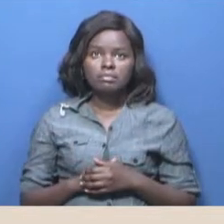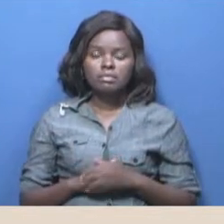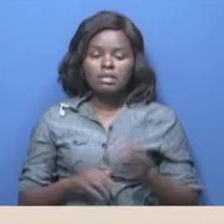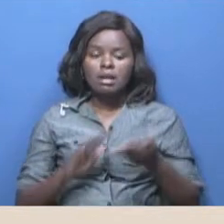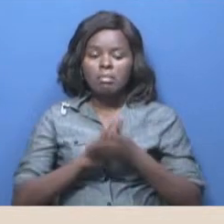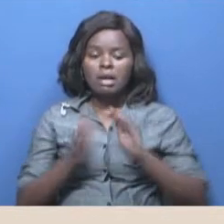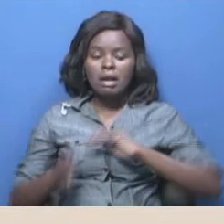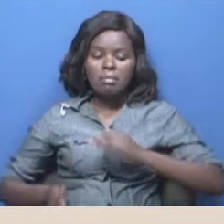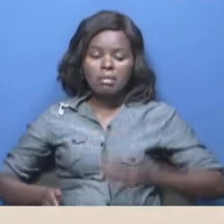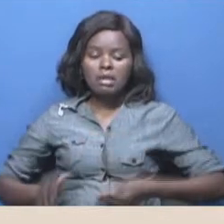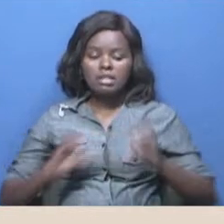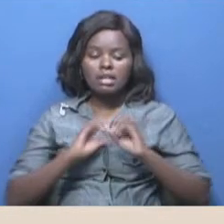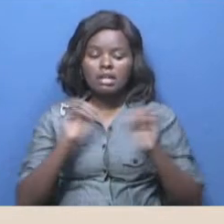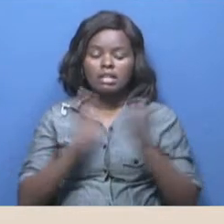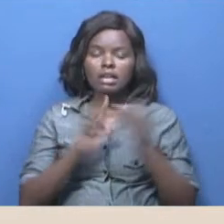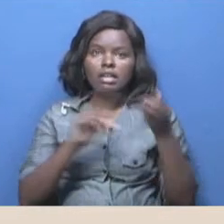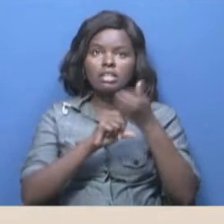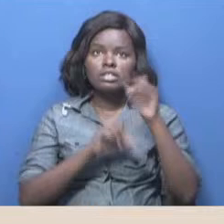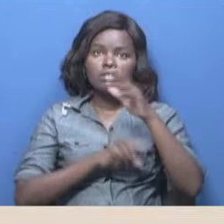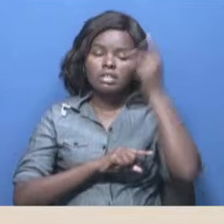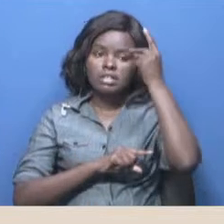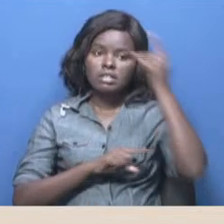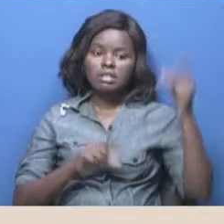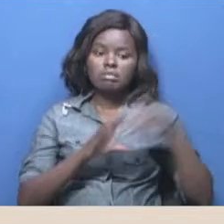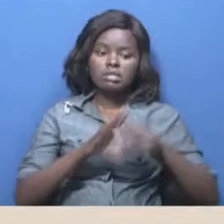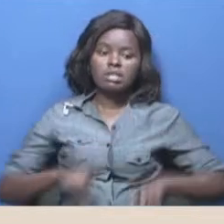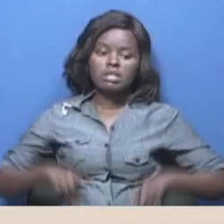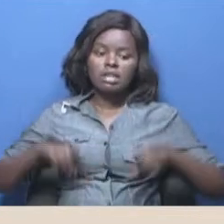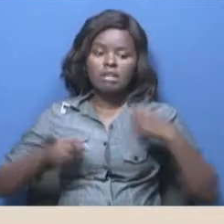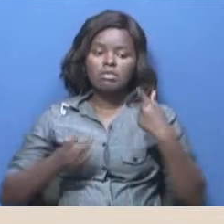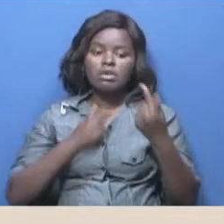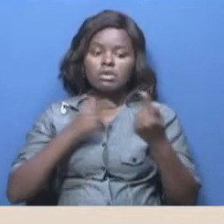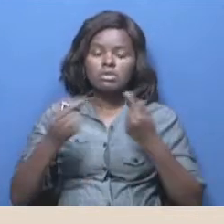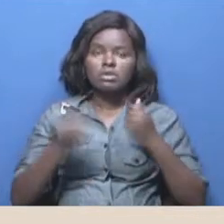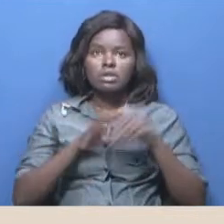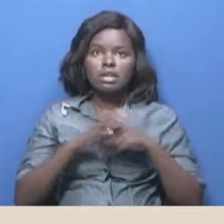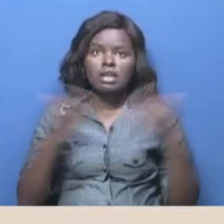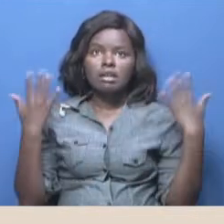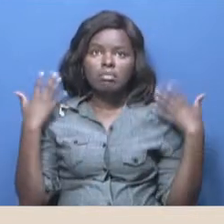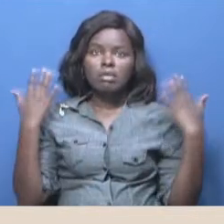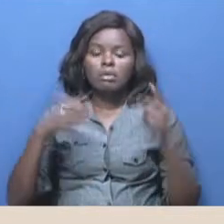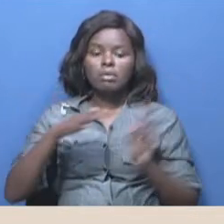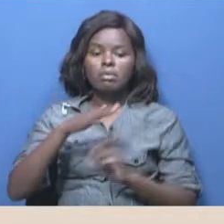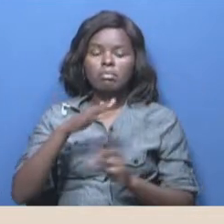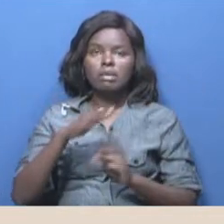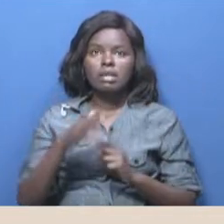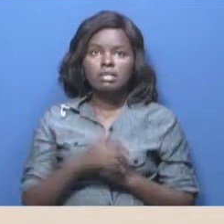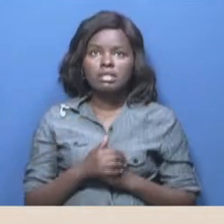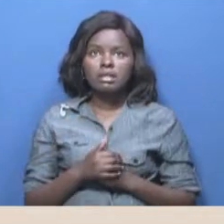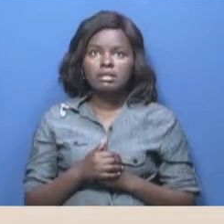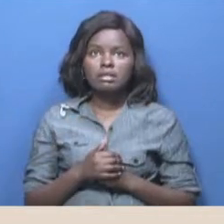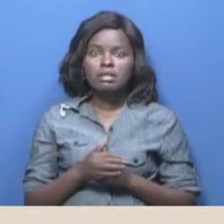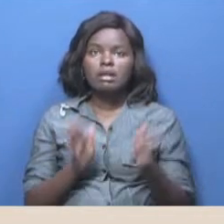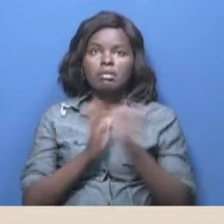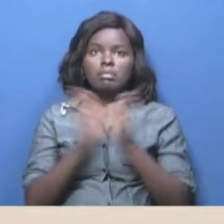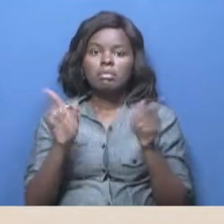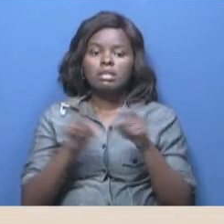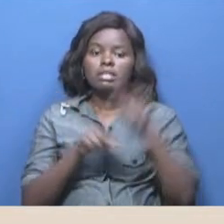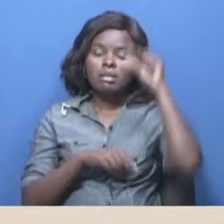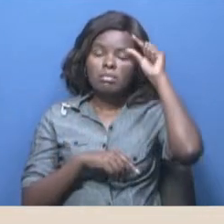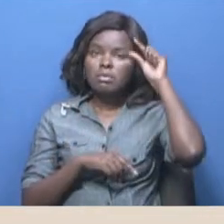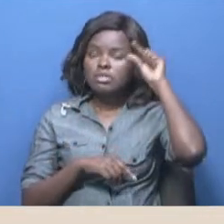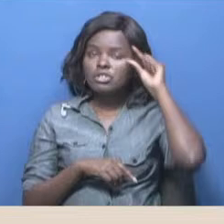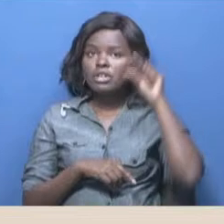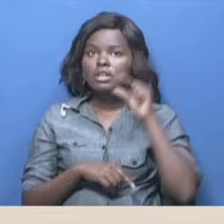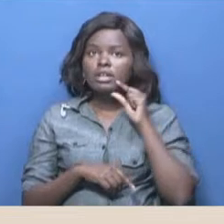na makinyaniria iroto ciao miturire-ini. Akiaria ari kuria mwena wa Meru, minister wa utungata wa muingi orodumwe na Jeda Margaret